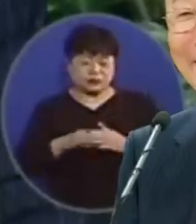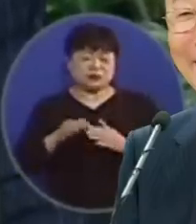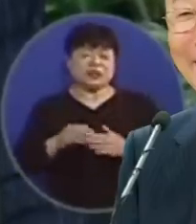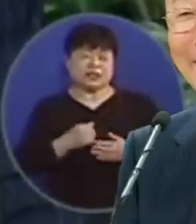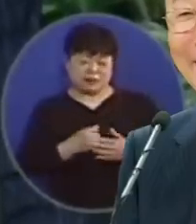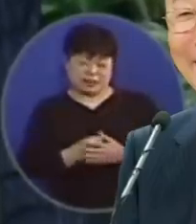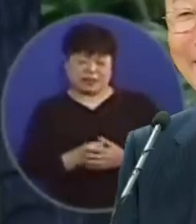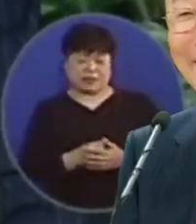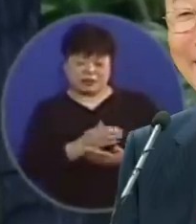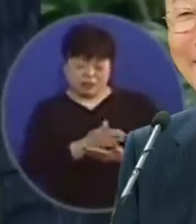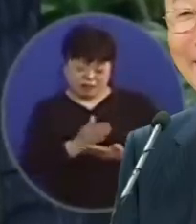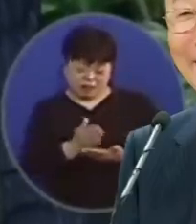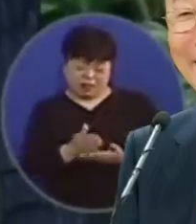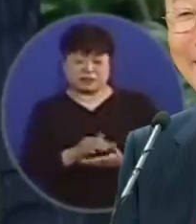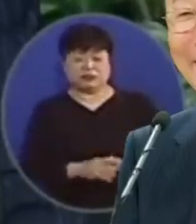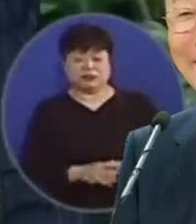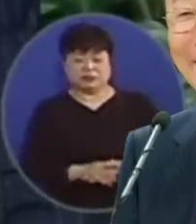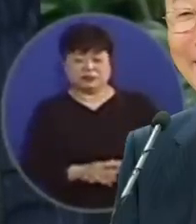형편으로